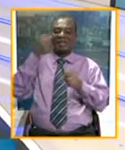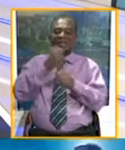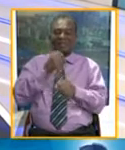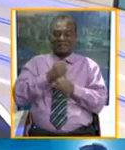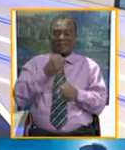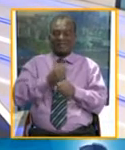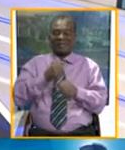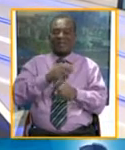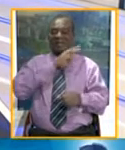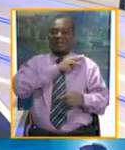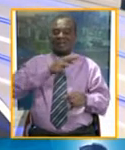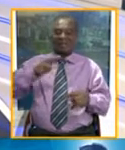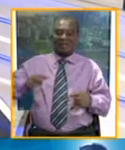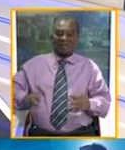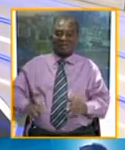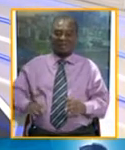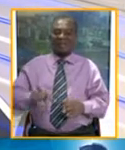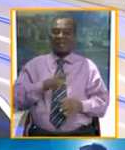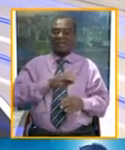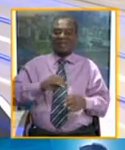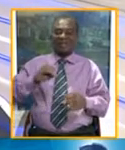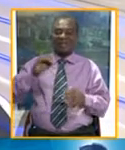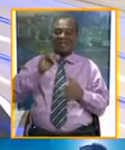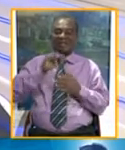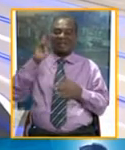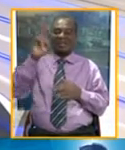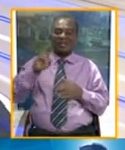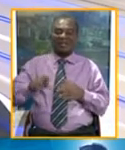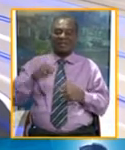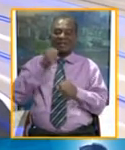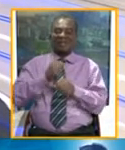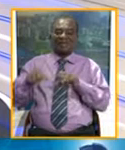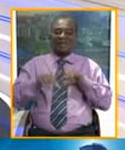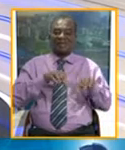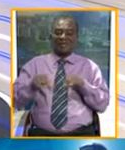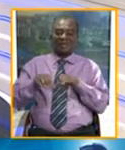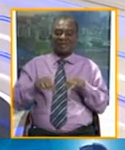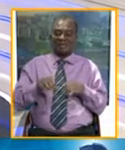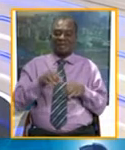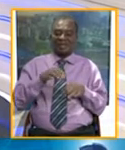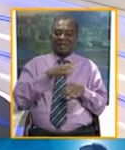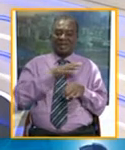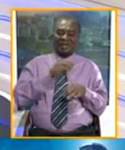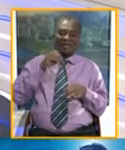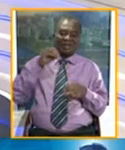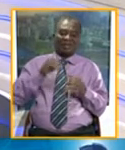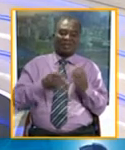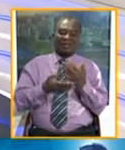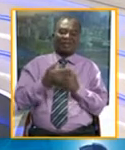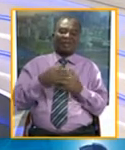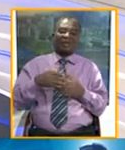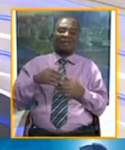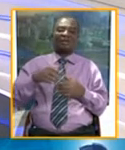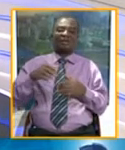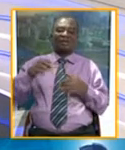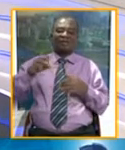hausse. C'est l'un des fruits du travail accompli de décembre 2010 à juillet 2018 par le défunt